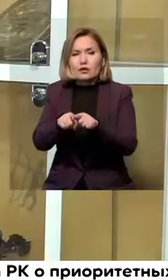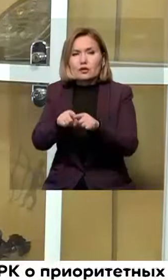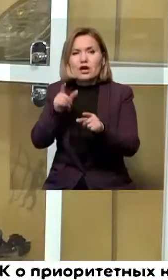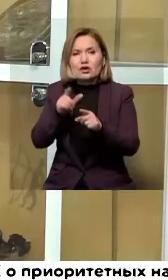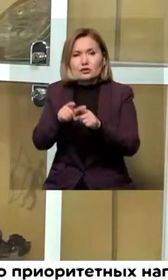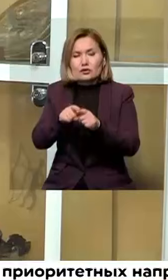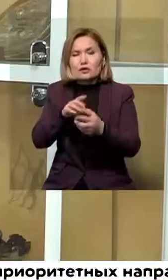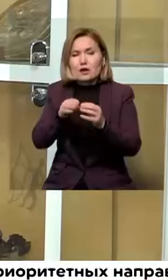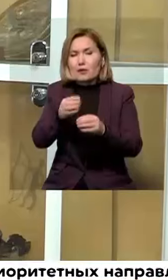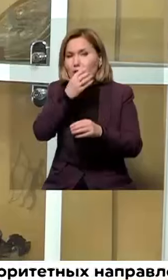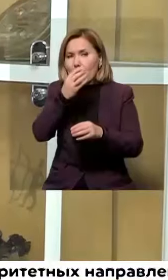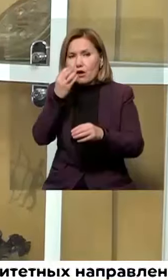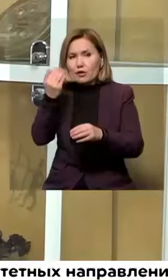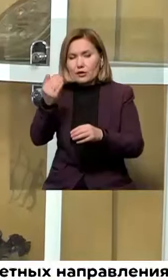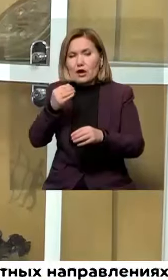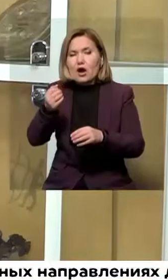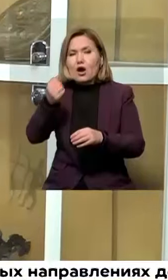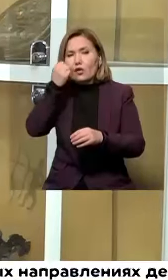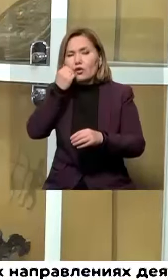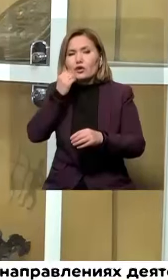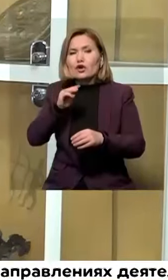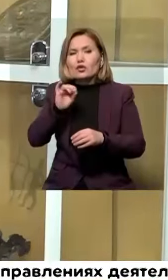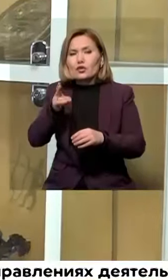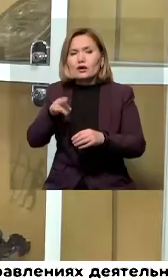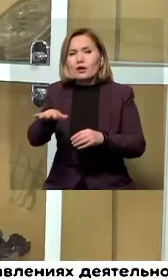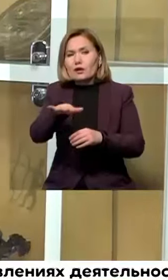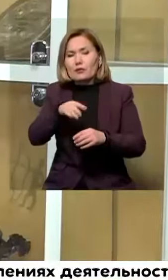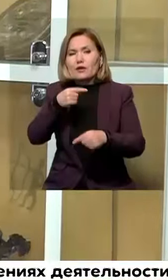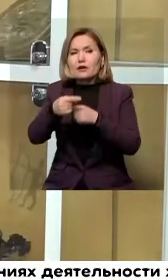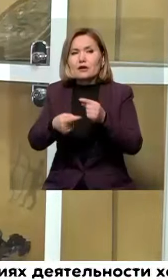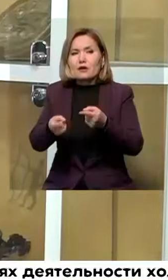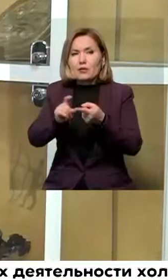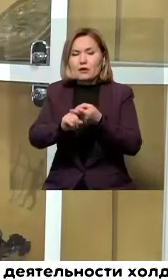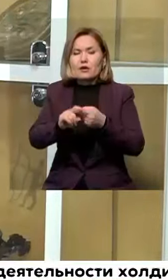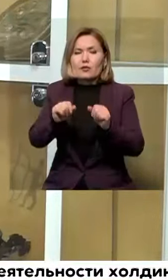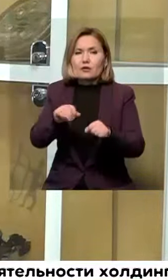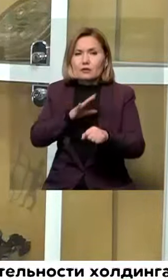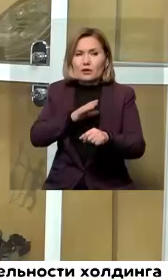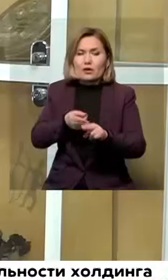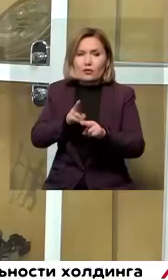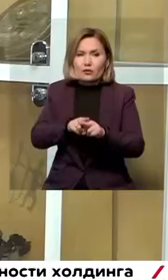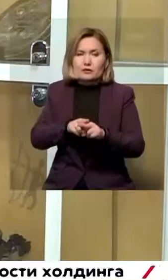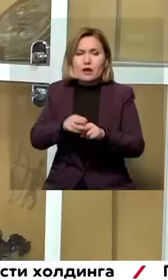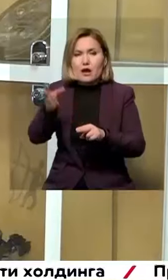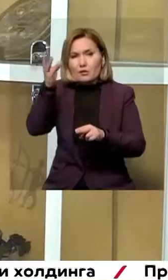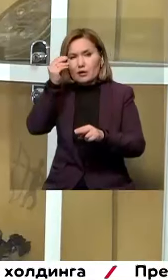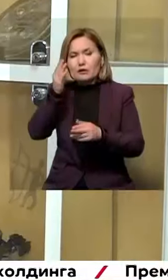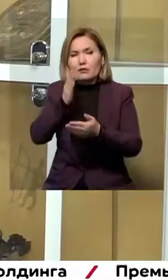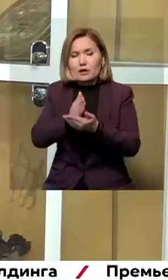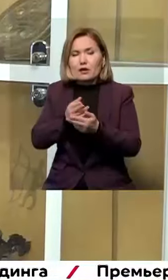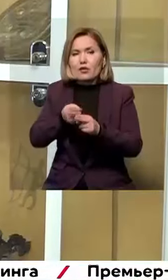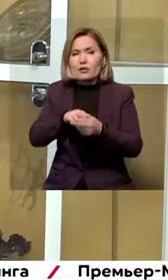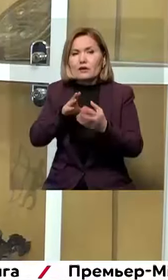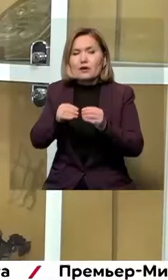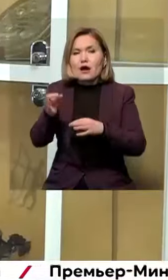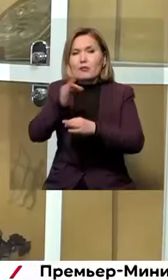Демек, маңғолдар мен Көне түркі маңғол дәстүрімен байланысты болуы мүмкіндігін бірінші көзқарас. Неге